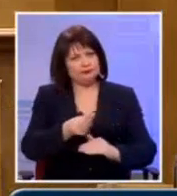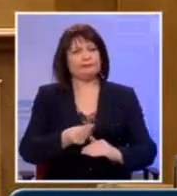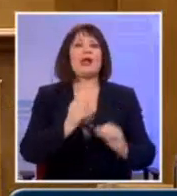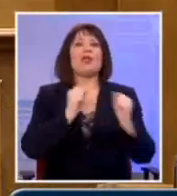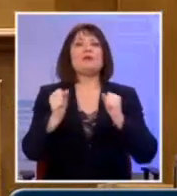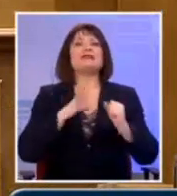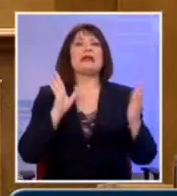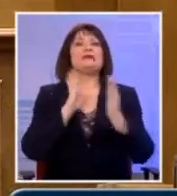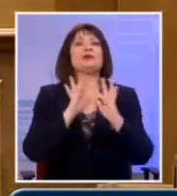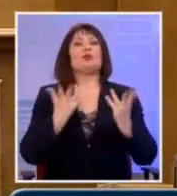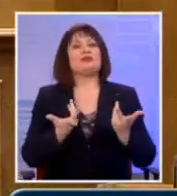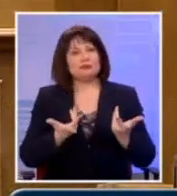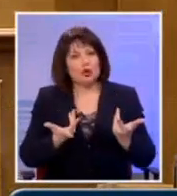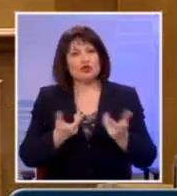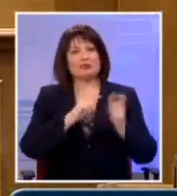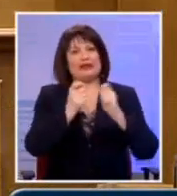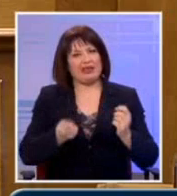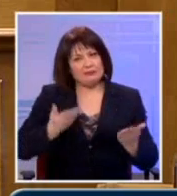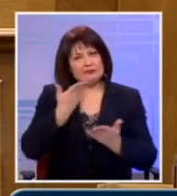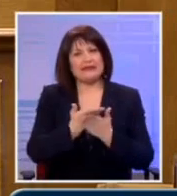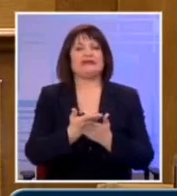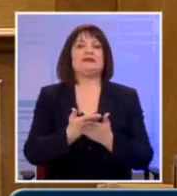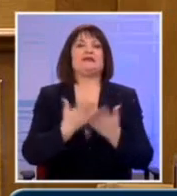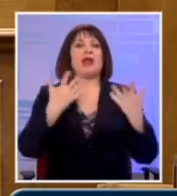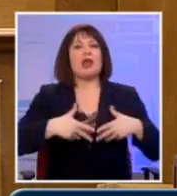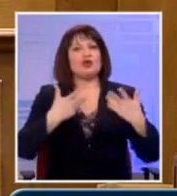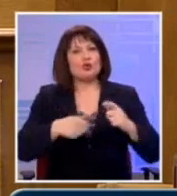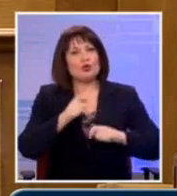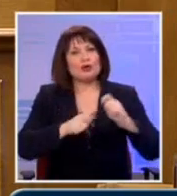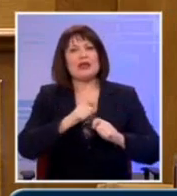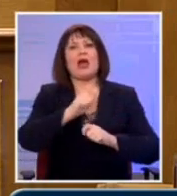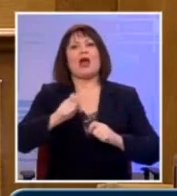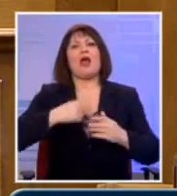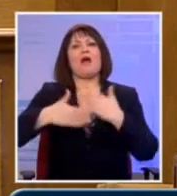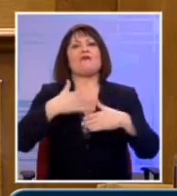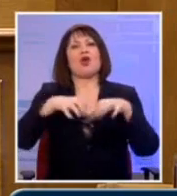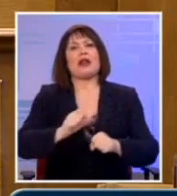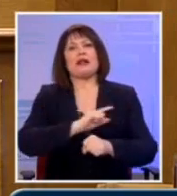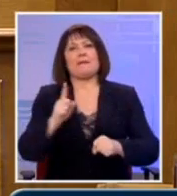κρίσης, για τη λειτουργική ανασυγκρότηση, για την εξάλληψη της γραφειοκρατίας στο δημόσιο.